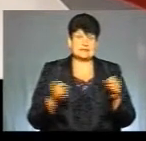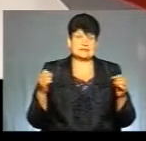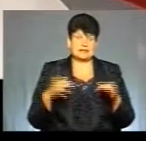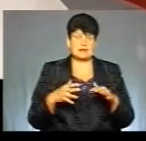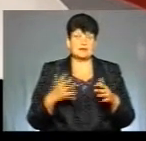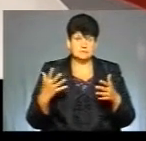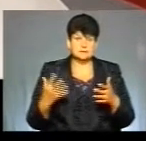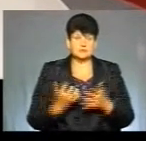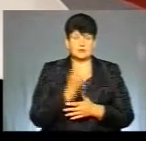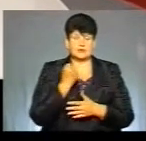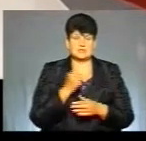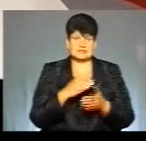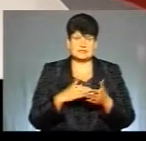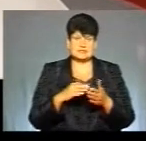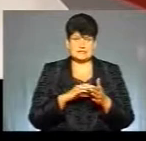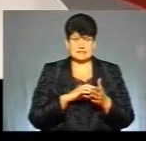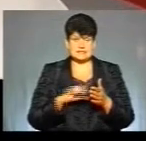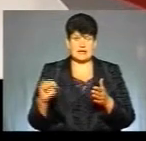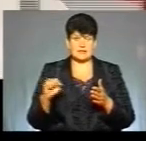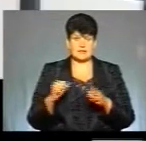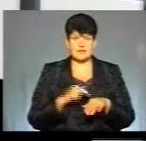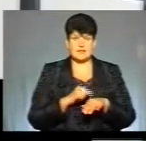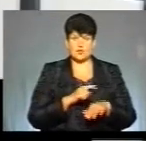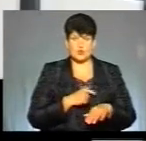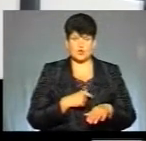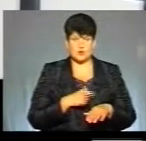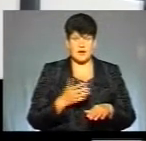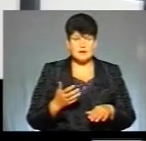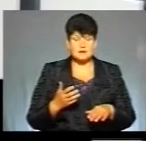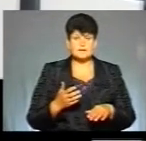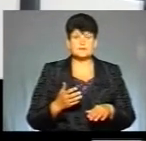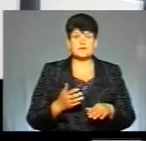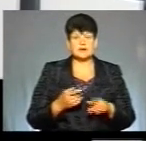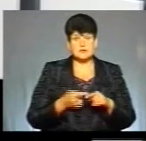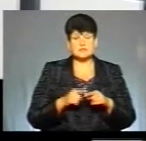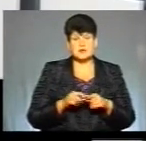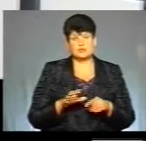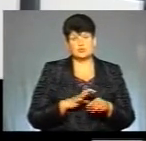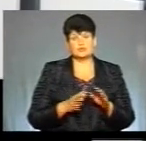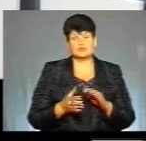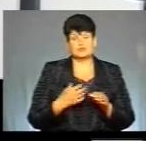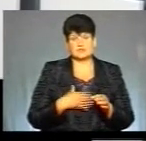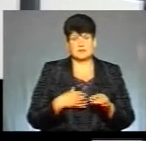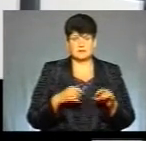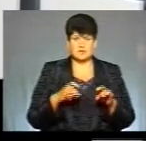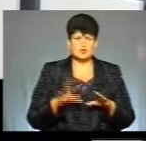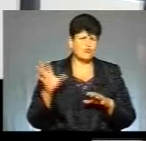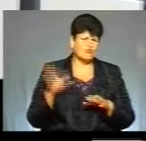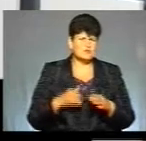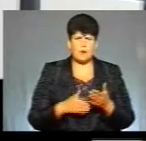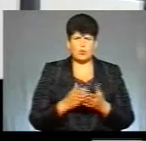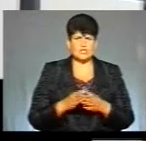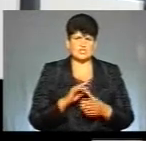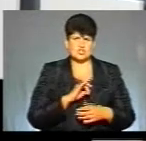справді, питання недоторканності було одним з таких найважливіших політичних лозунгів практично усіх політичних сил